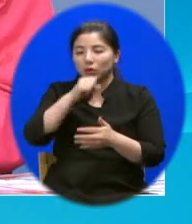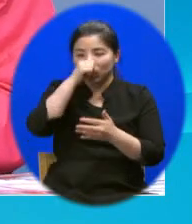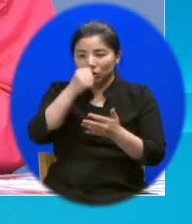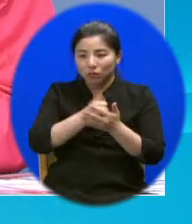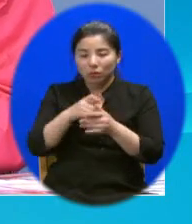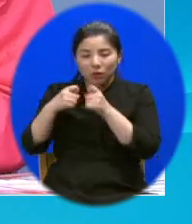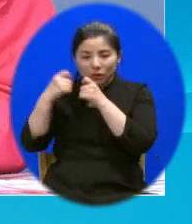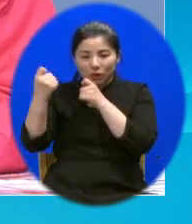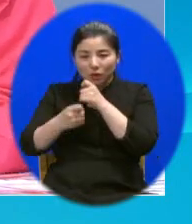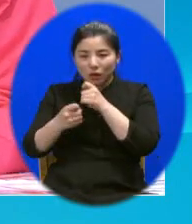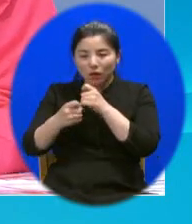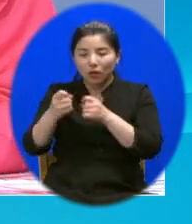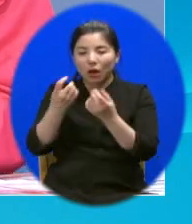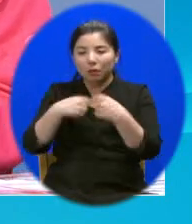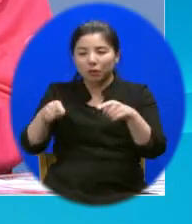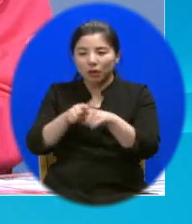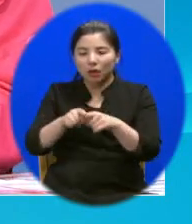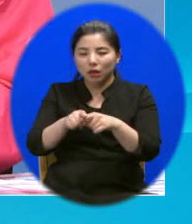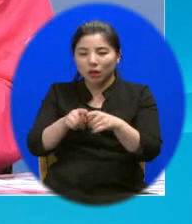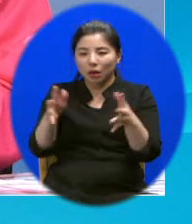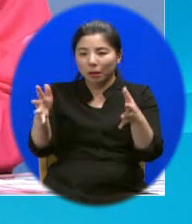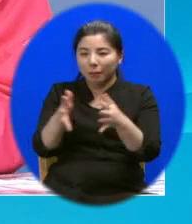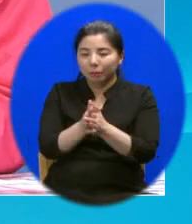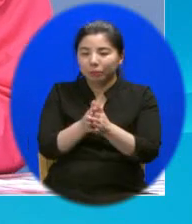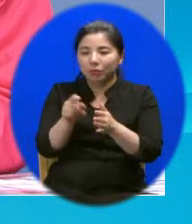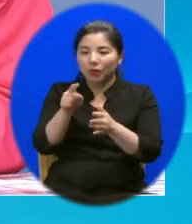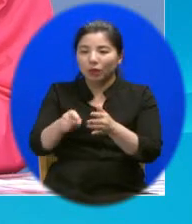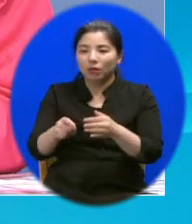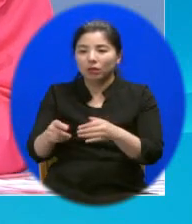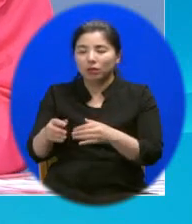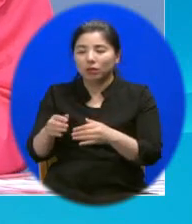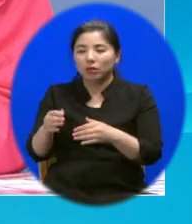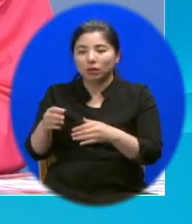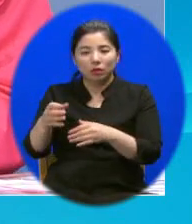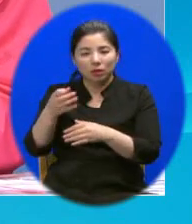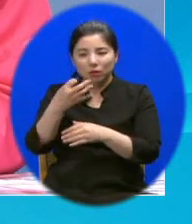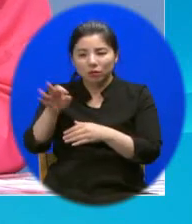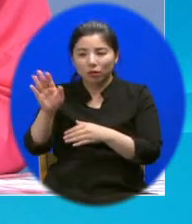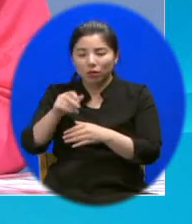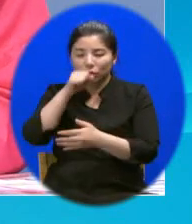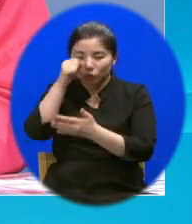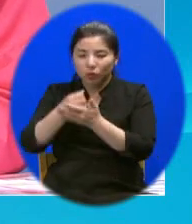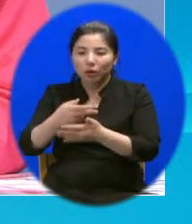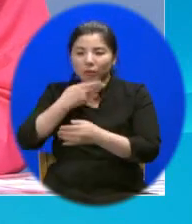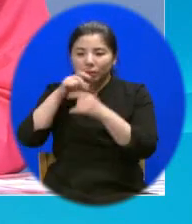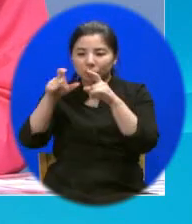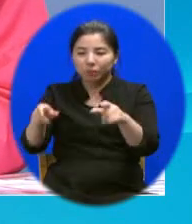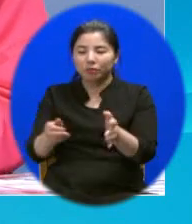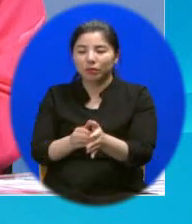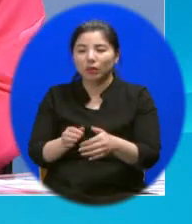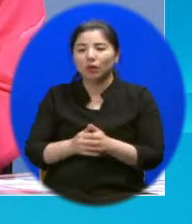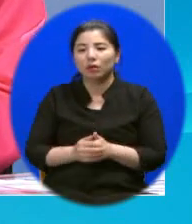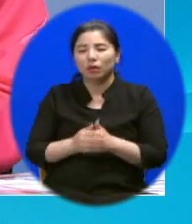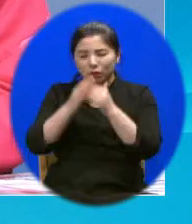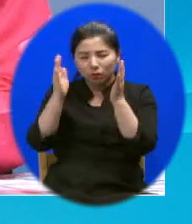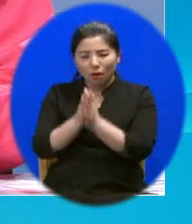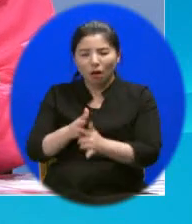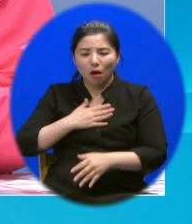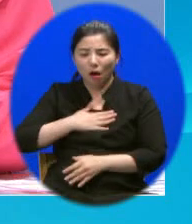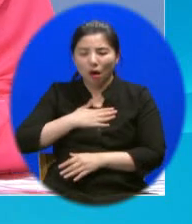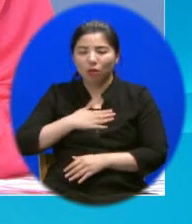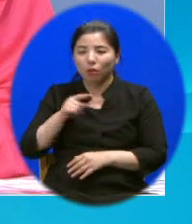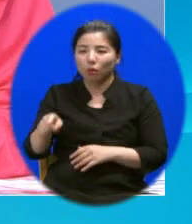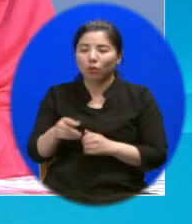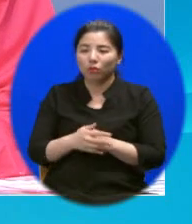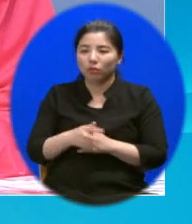사기 공범으로 기소돼 찜한 얼마 전에 꼭 공무 가능성이 인저 안된다 갖고 무제 받았어요 그 다시면서 곰